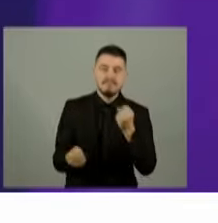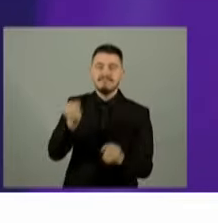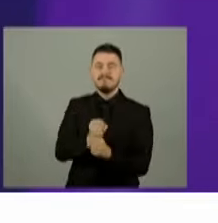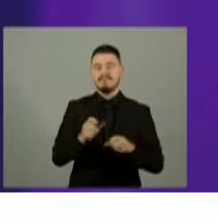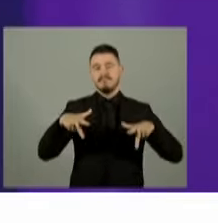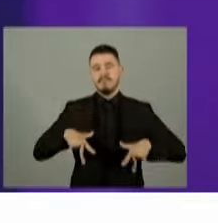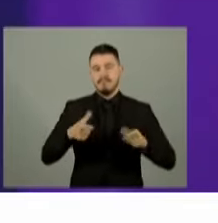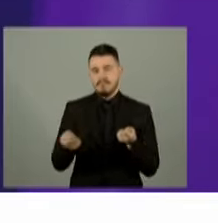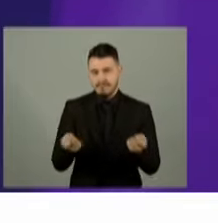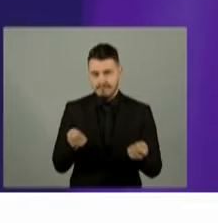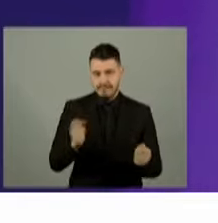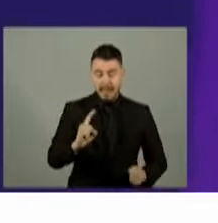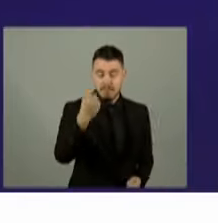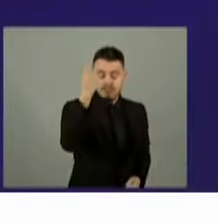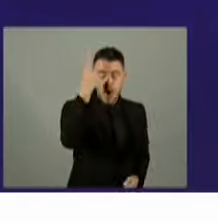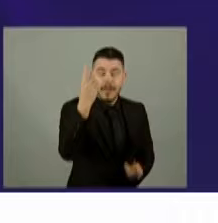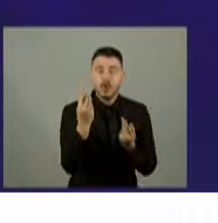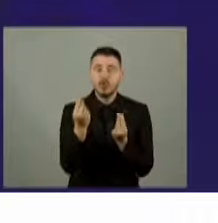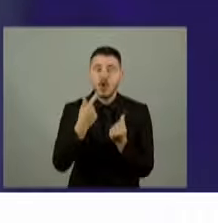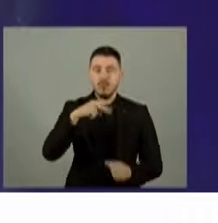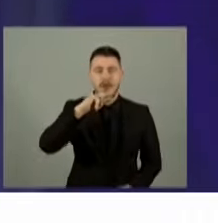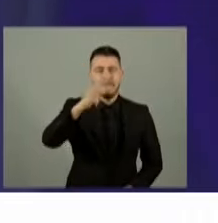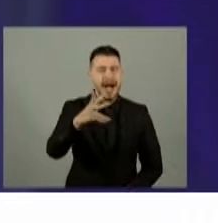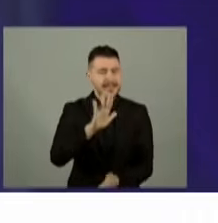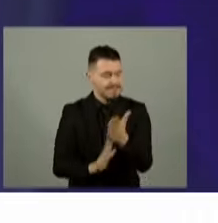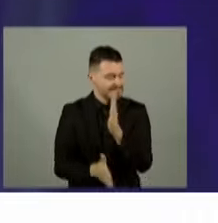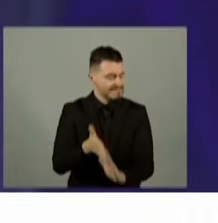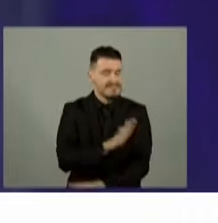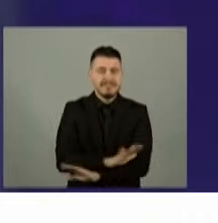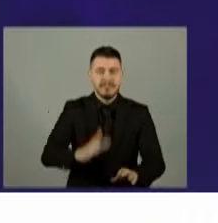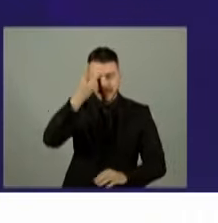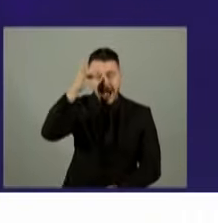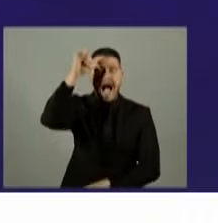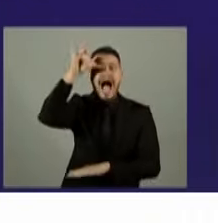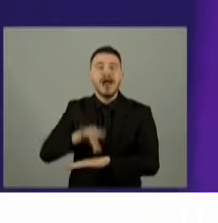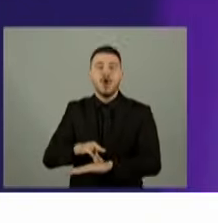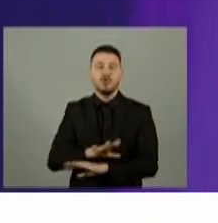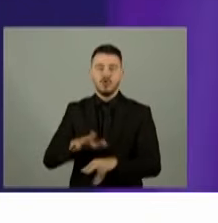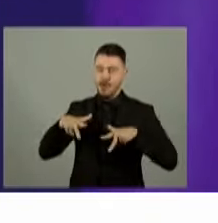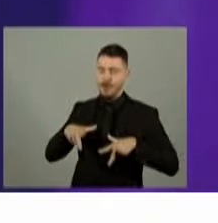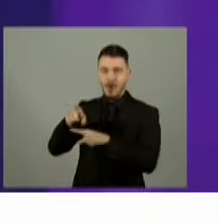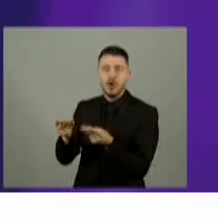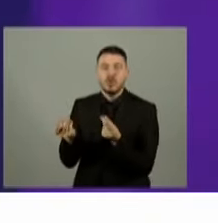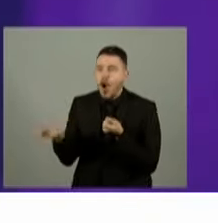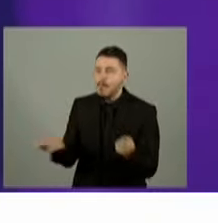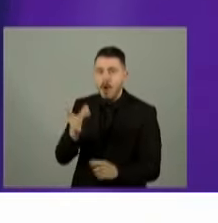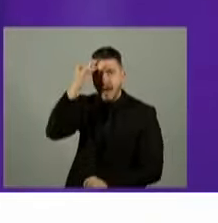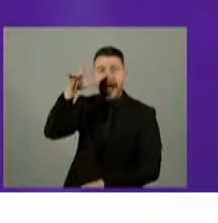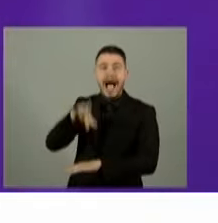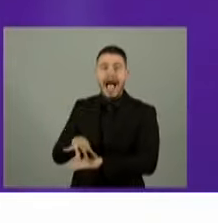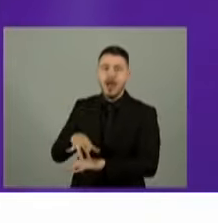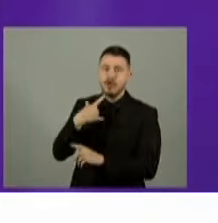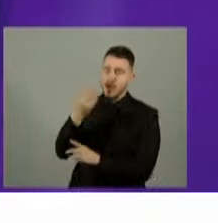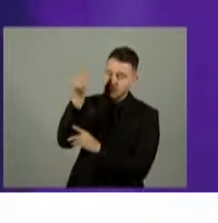αντισυστημική υποψηφιότητα απέναντι στην κυρία Αλλά ήταν μια συστηματική σε ακριβώς εκείνη τη εικόνα που είχε ο ΣΥΡΙΖΑ, που οδηγήθηκε στο 17%, που